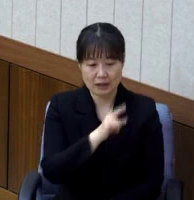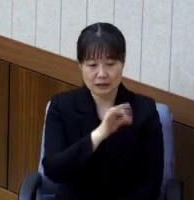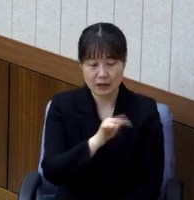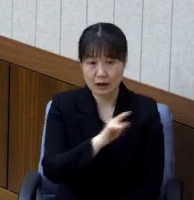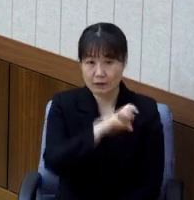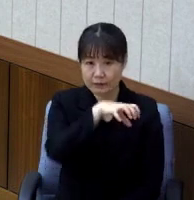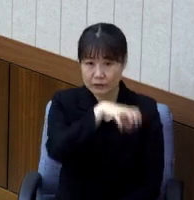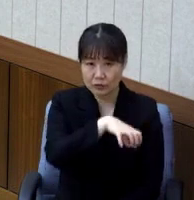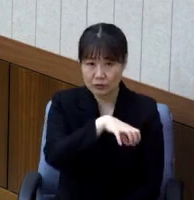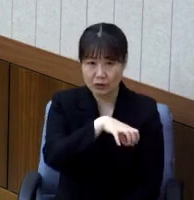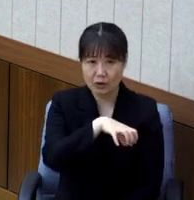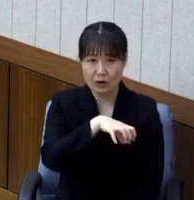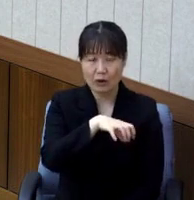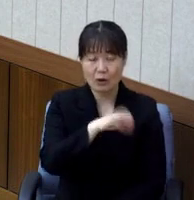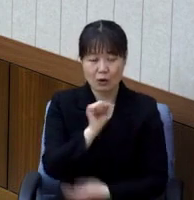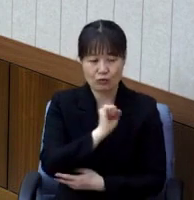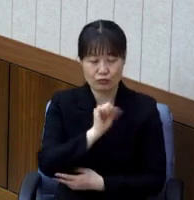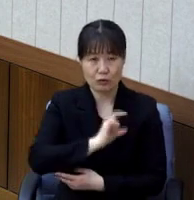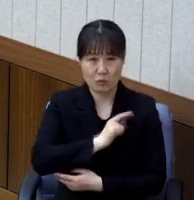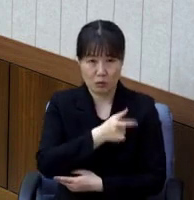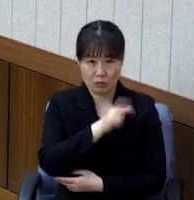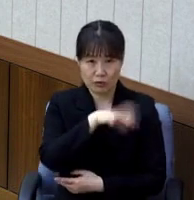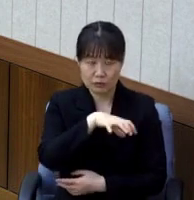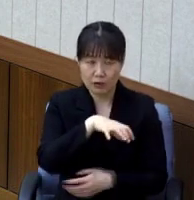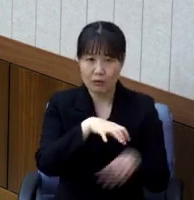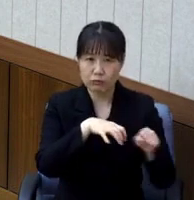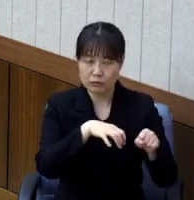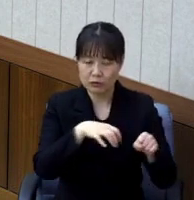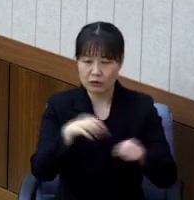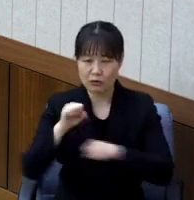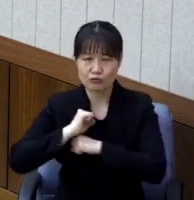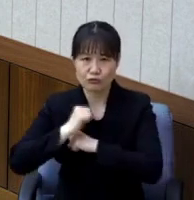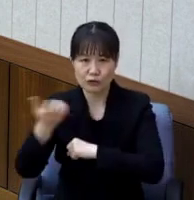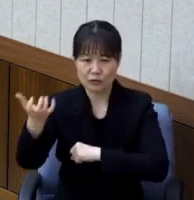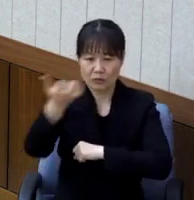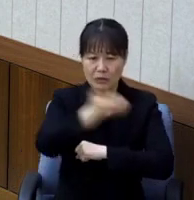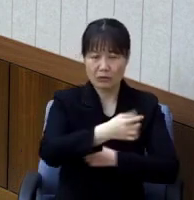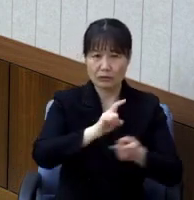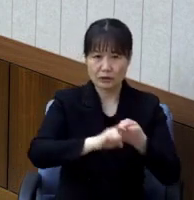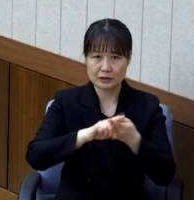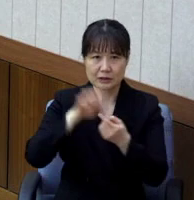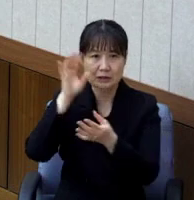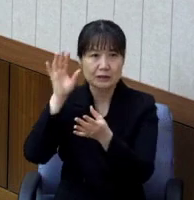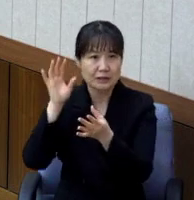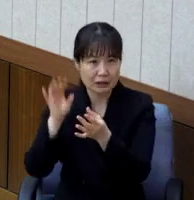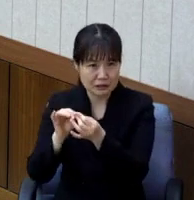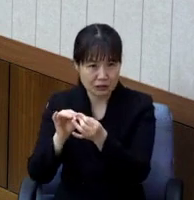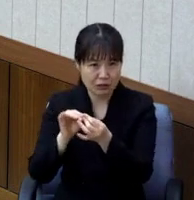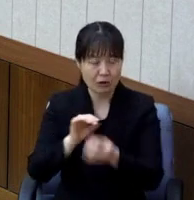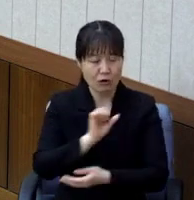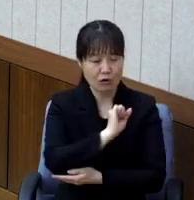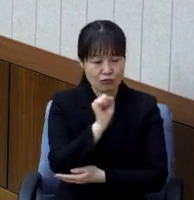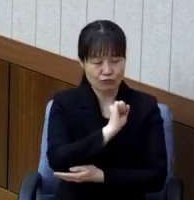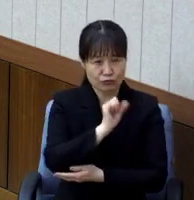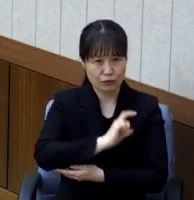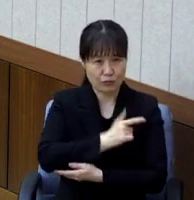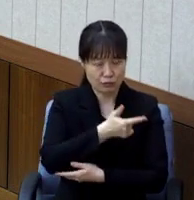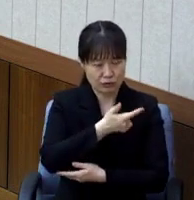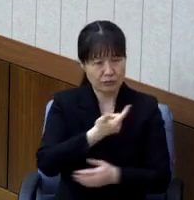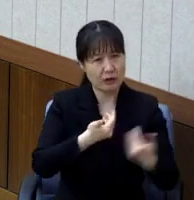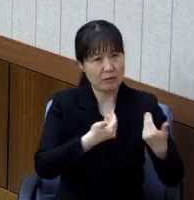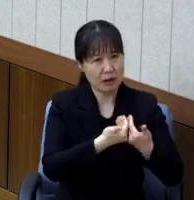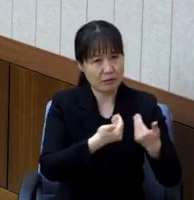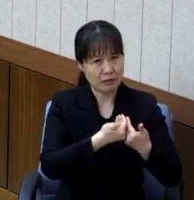주변 도복 운전 면허 시험장 이전은 반대하면서 군부대 이전 부지 부지의 도봉 면허 시험장 이전은 찬성하는